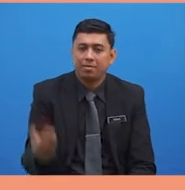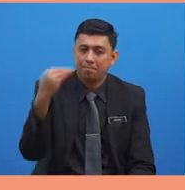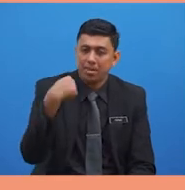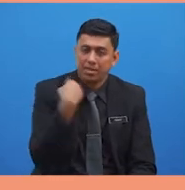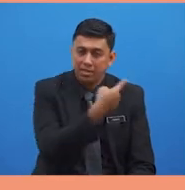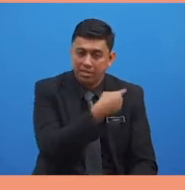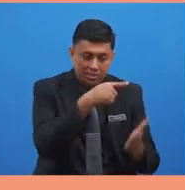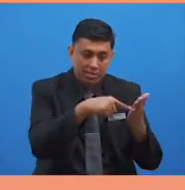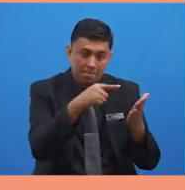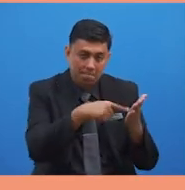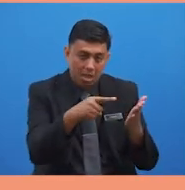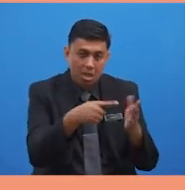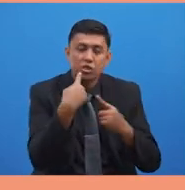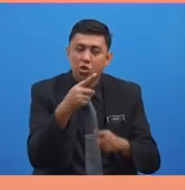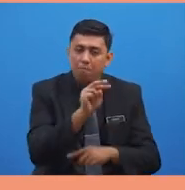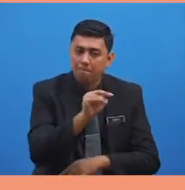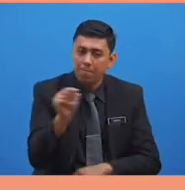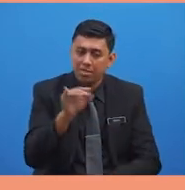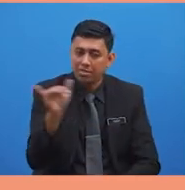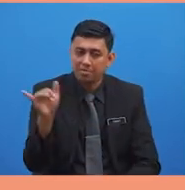Mari kita semak jawapannya.